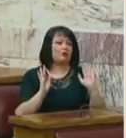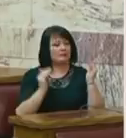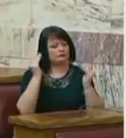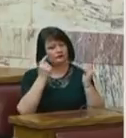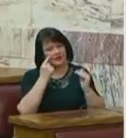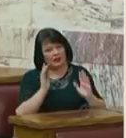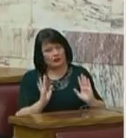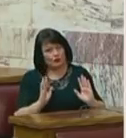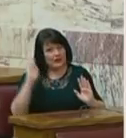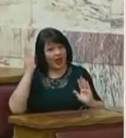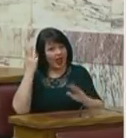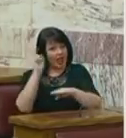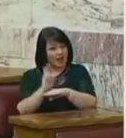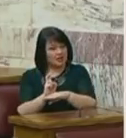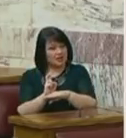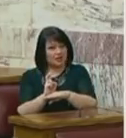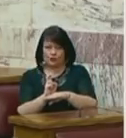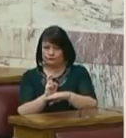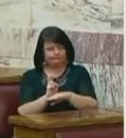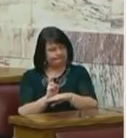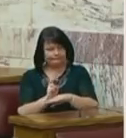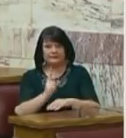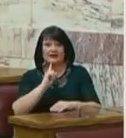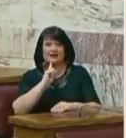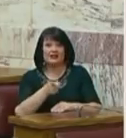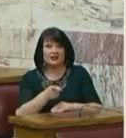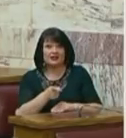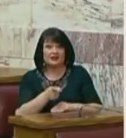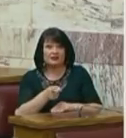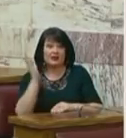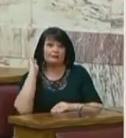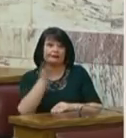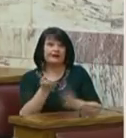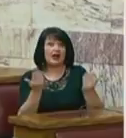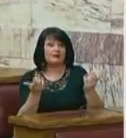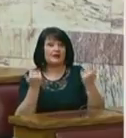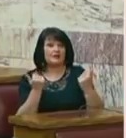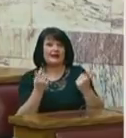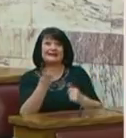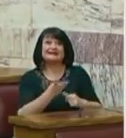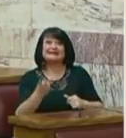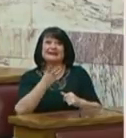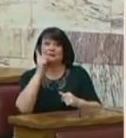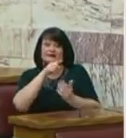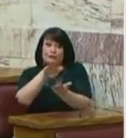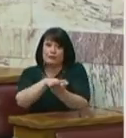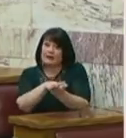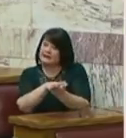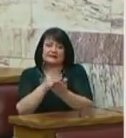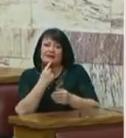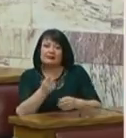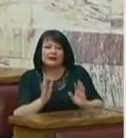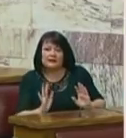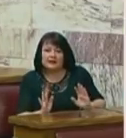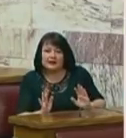οριστικά στο αρχείο. Δεν έχει διατάξει την αποχή από την δίωξη για την ακρίβεια για τους τρεις μάρτυρες. Και περιμένει η κυρία